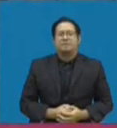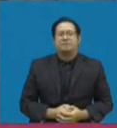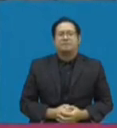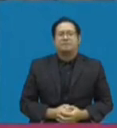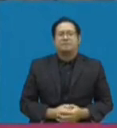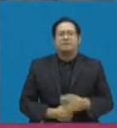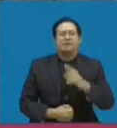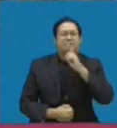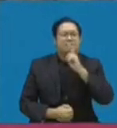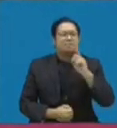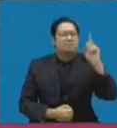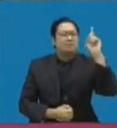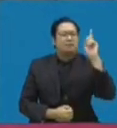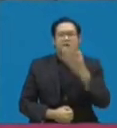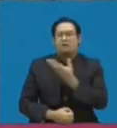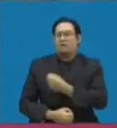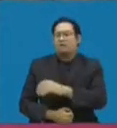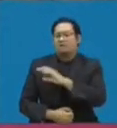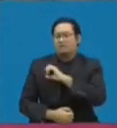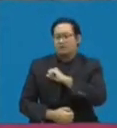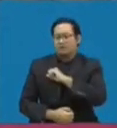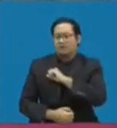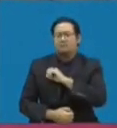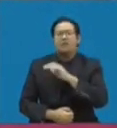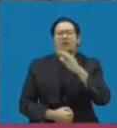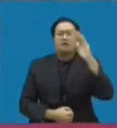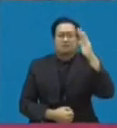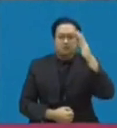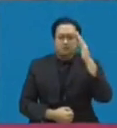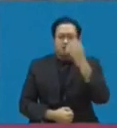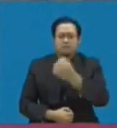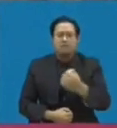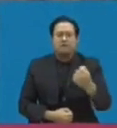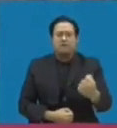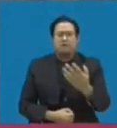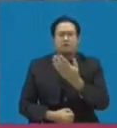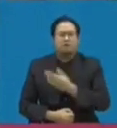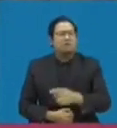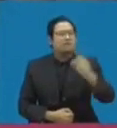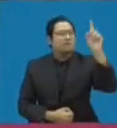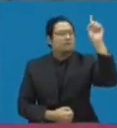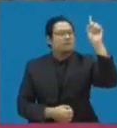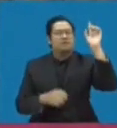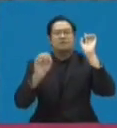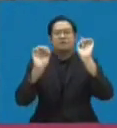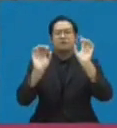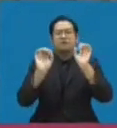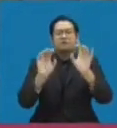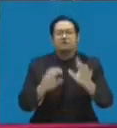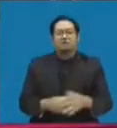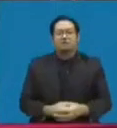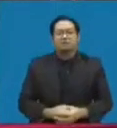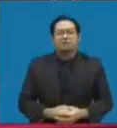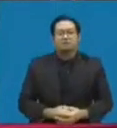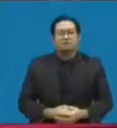a smile Rohman Rohim Assalamualaikum warahmatullahi wabarakatuh